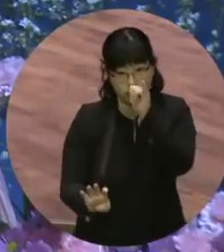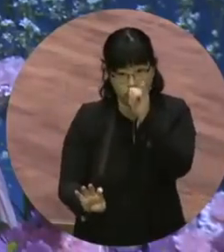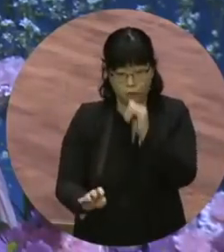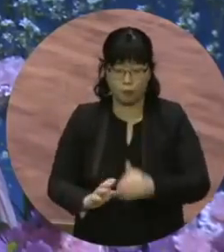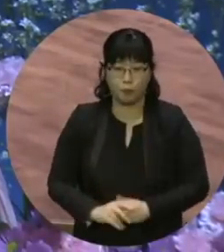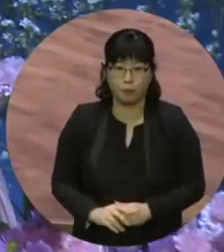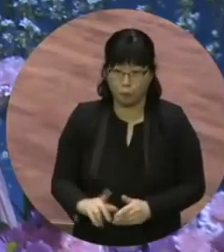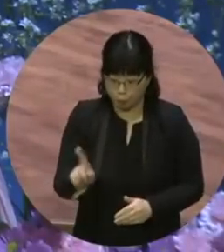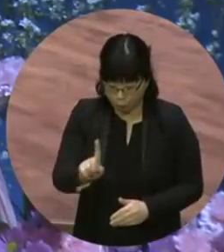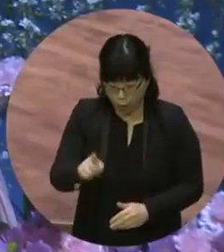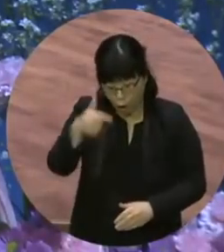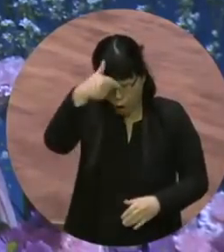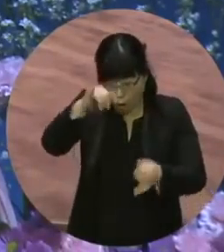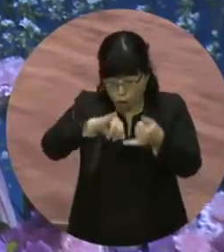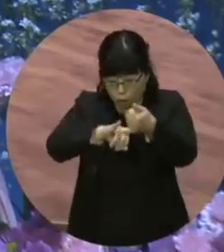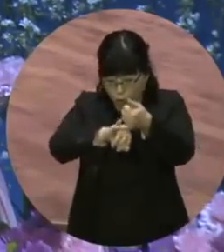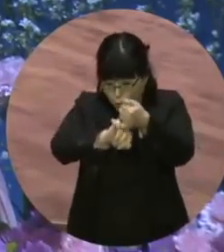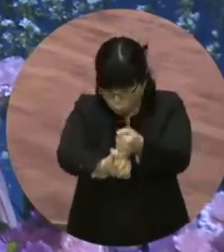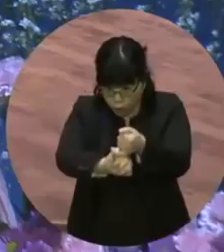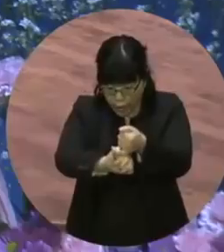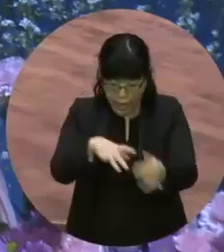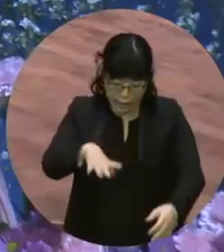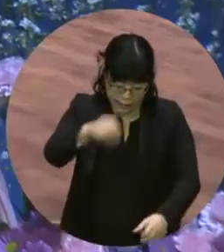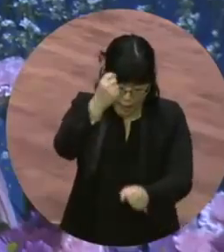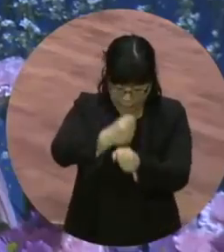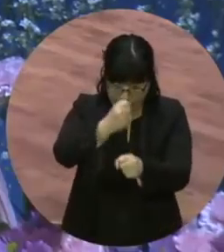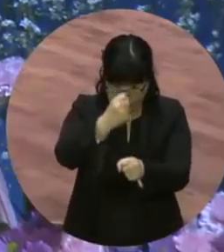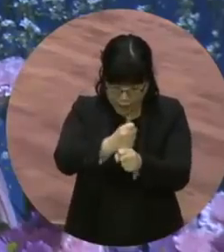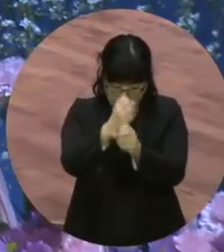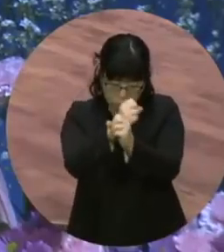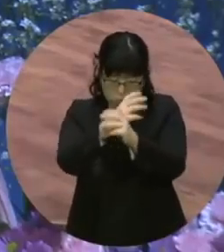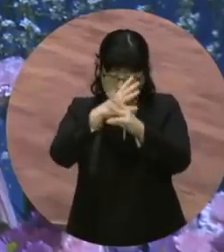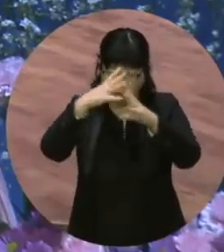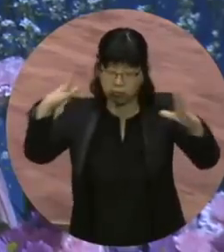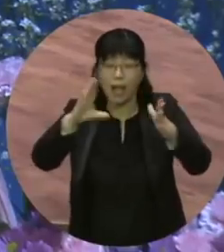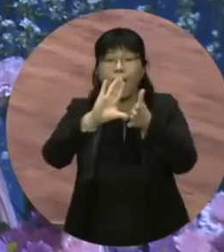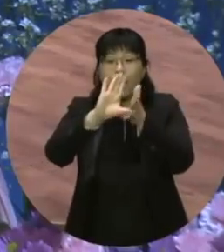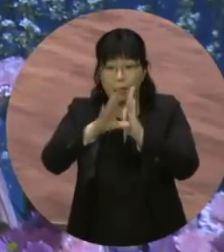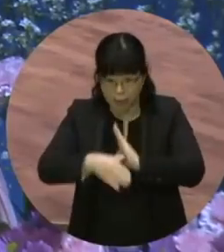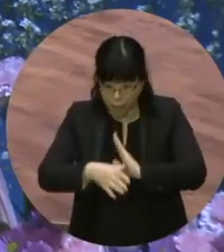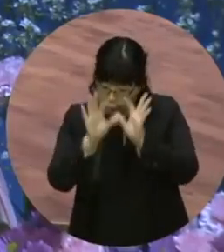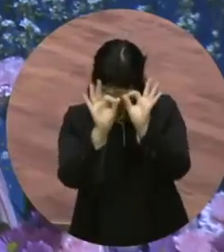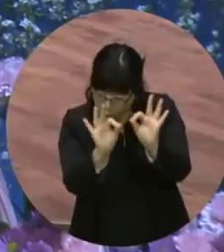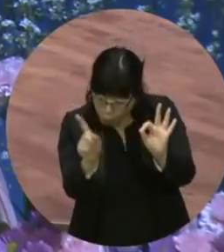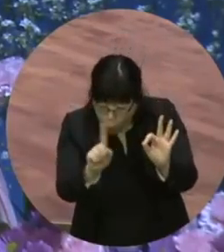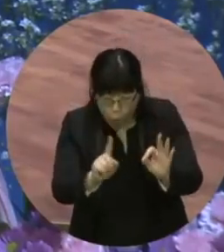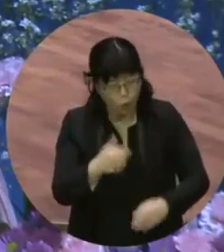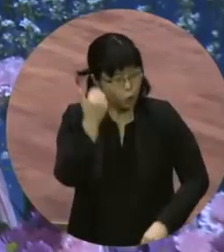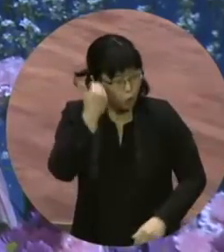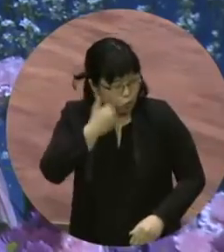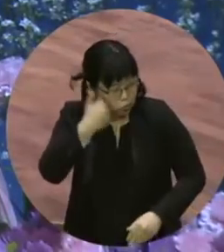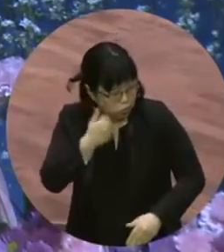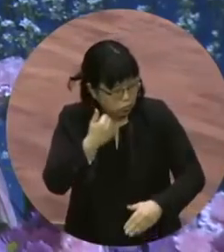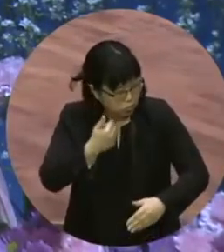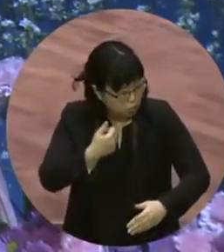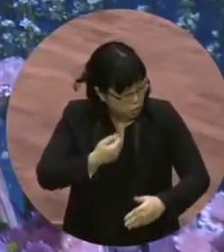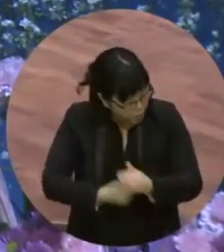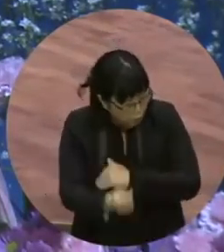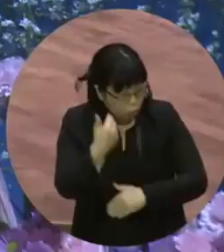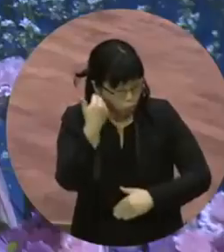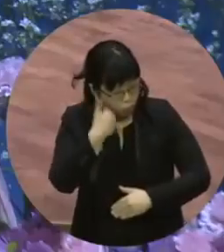번째 이 창세기 말씀도 보면요, 누구를 낳고 누구를 낳고 계속해서 낳는 내용이